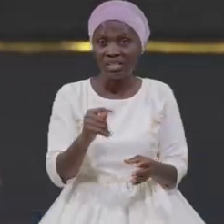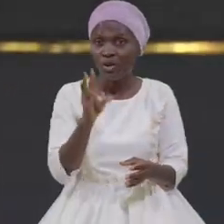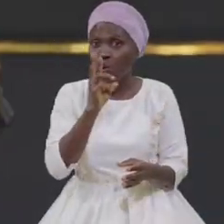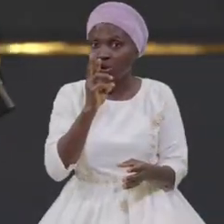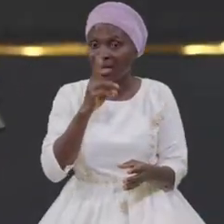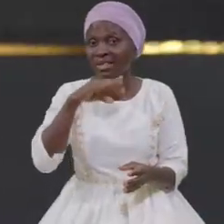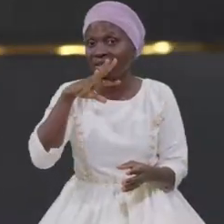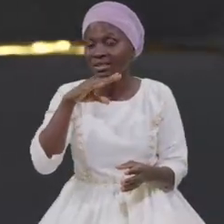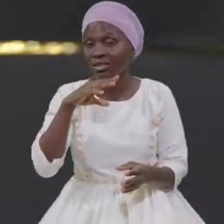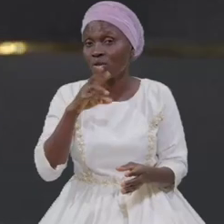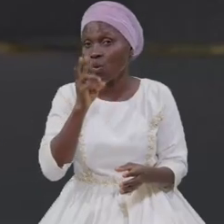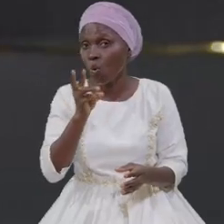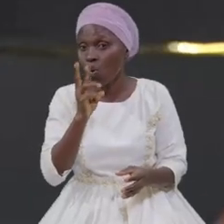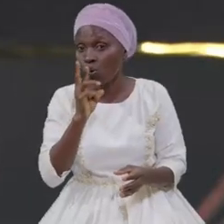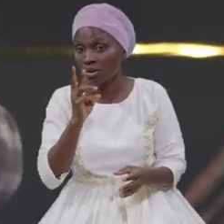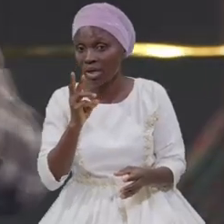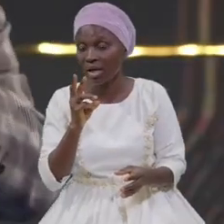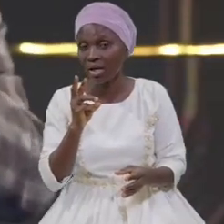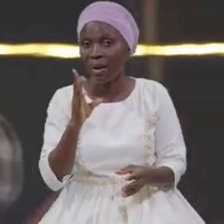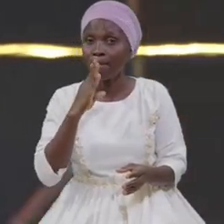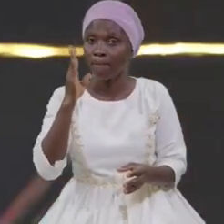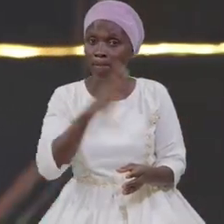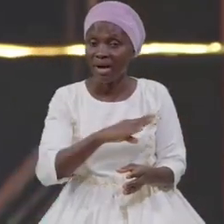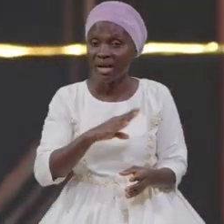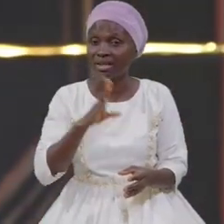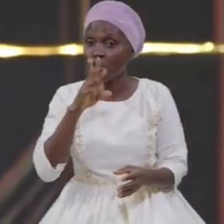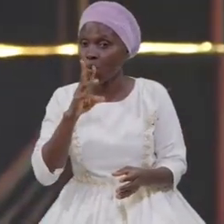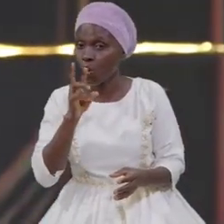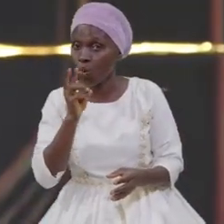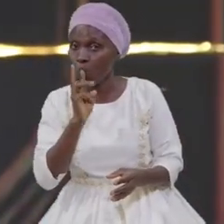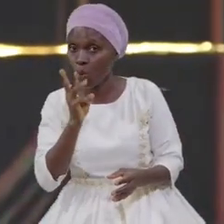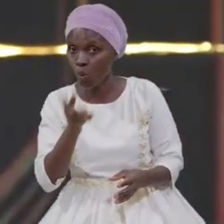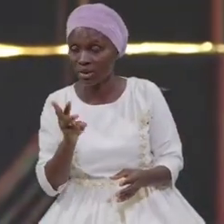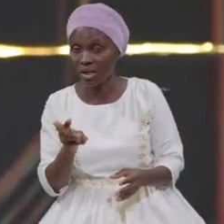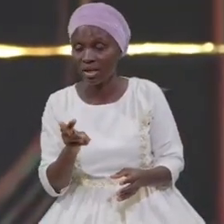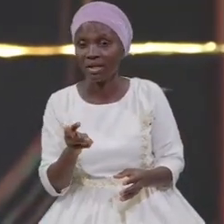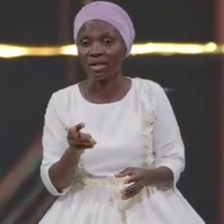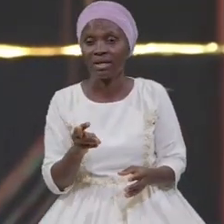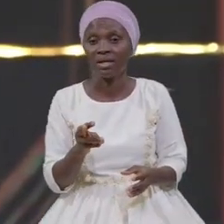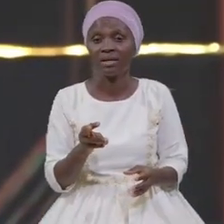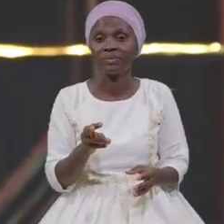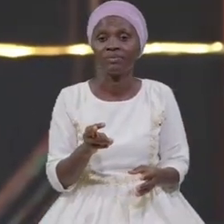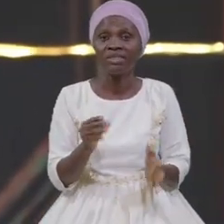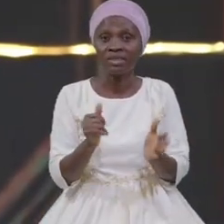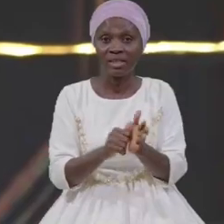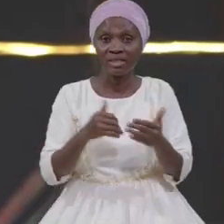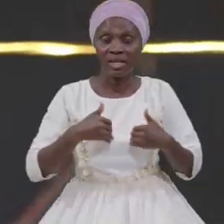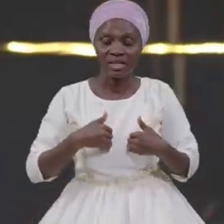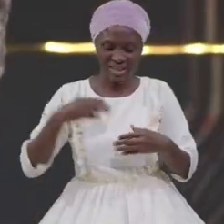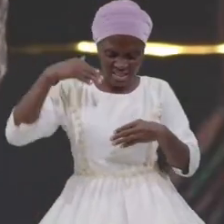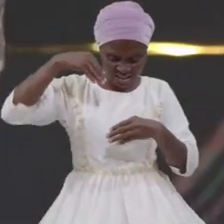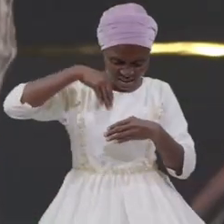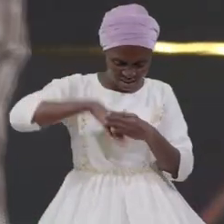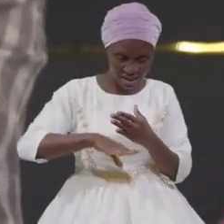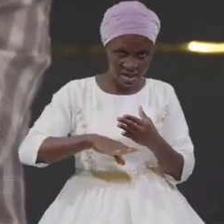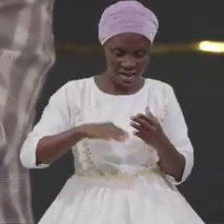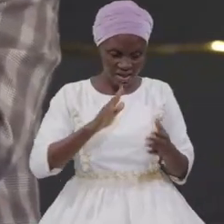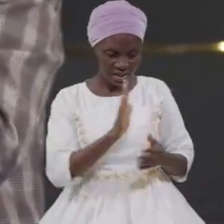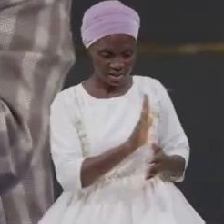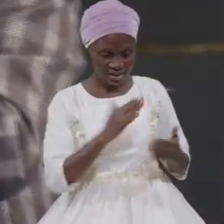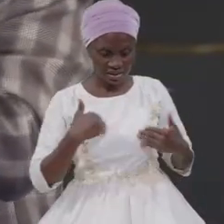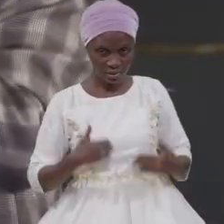L'eau sale, poisonneuse, empoisonnée, qui est entrée en lui pour